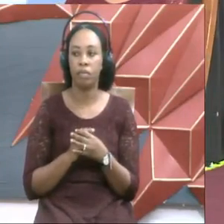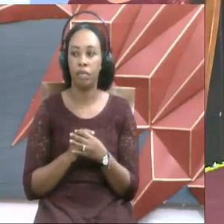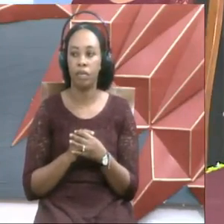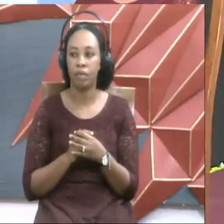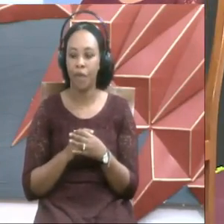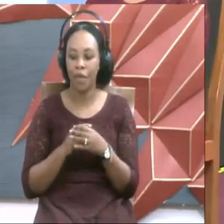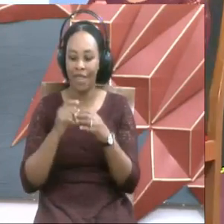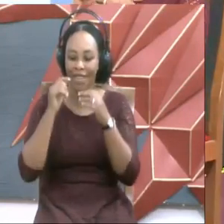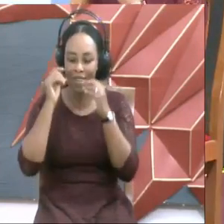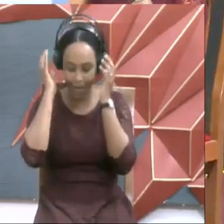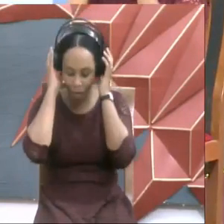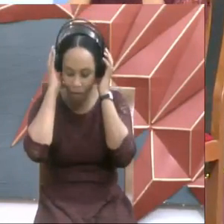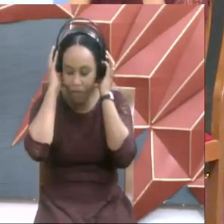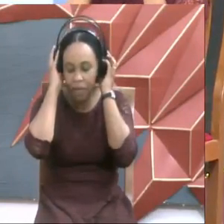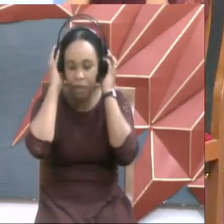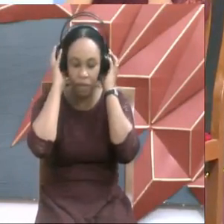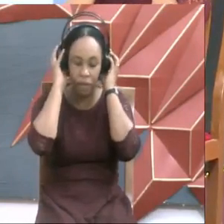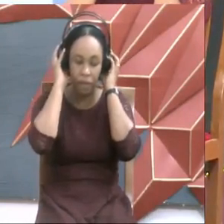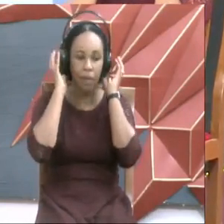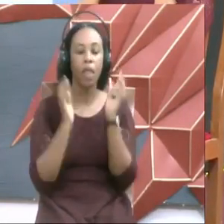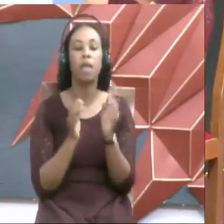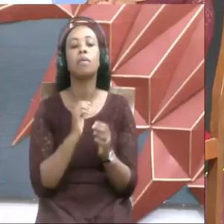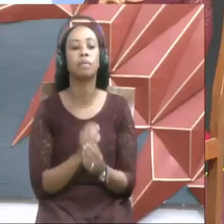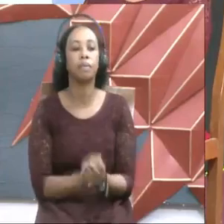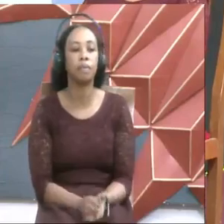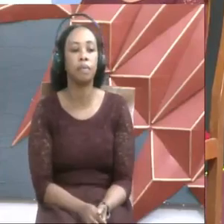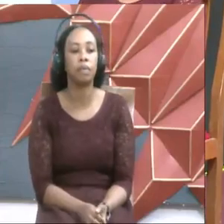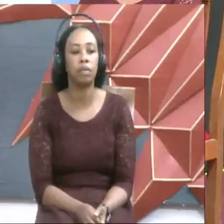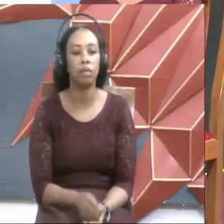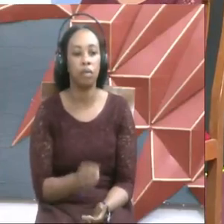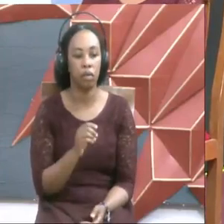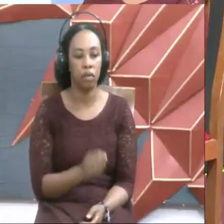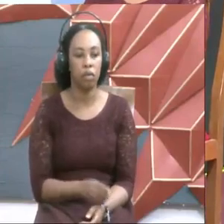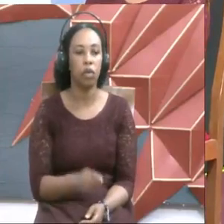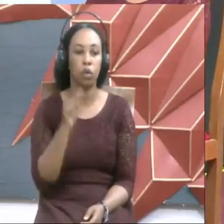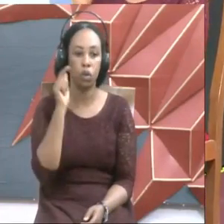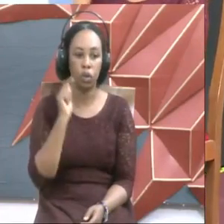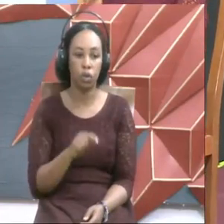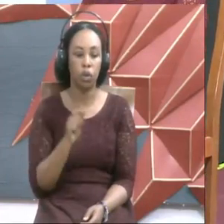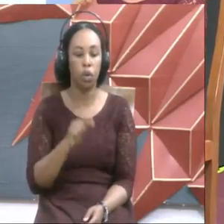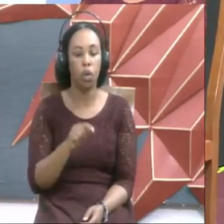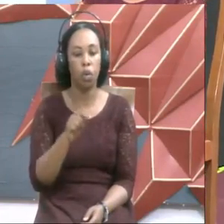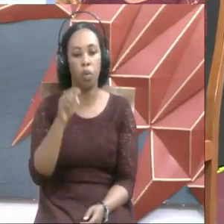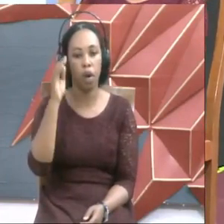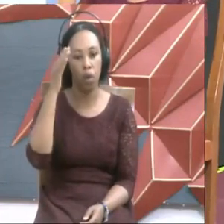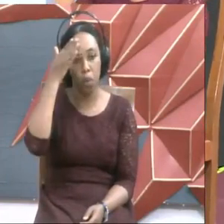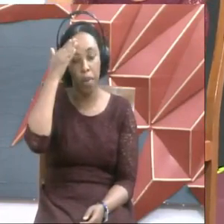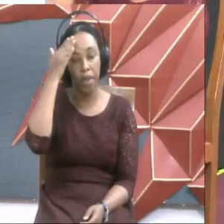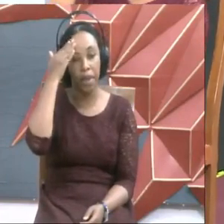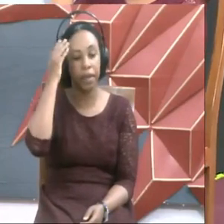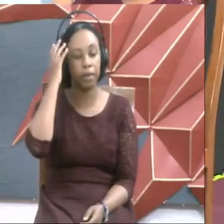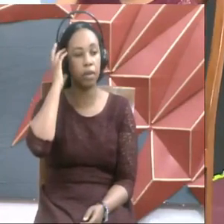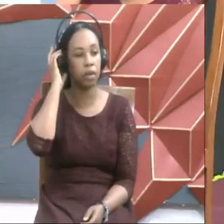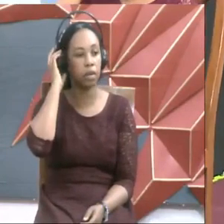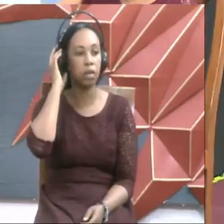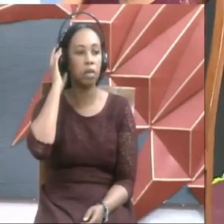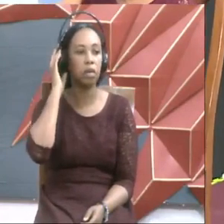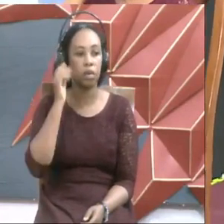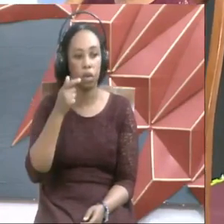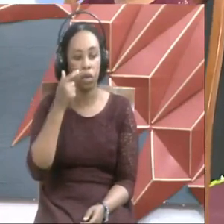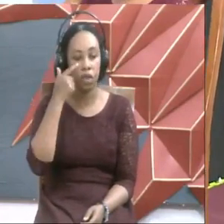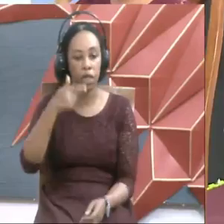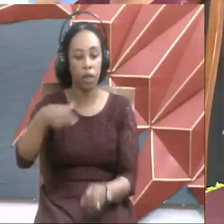pas des techniciens pour venir ici faire. Nous voulons tout gombo kubimenya. Nous